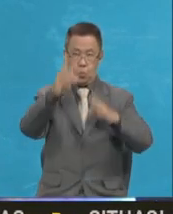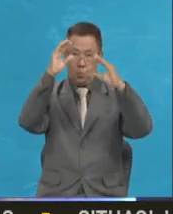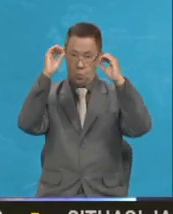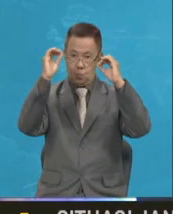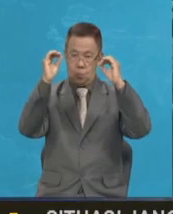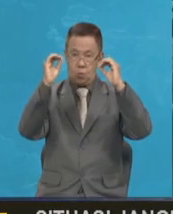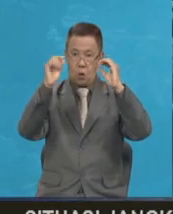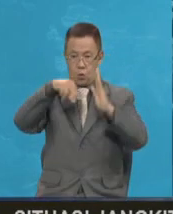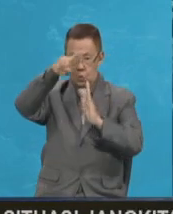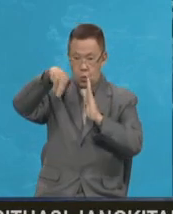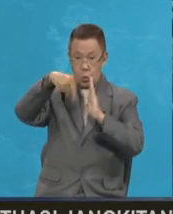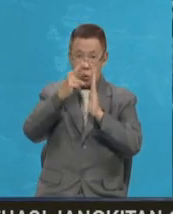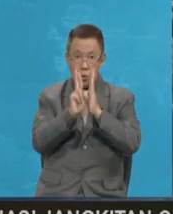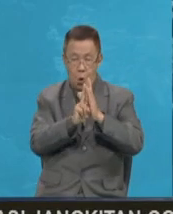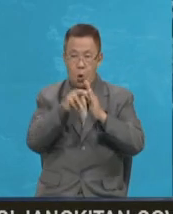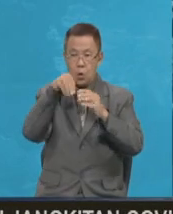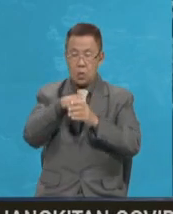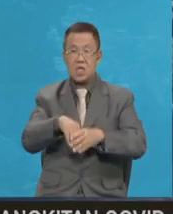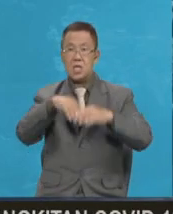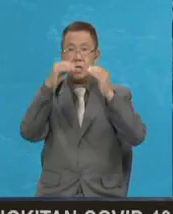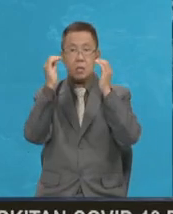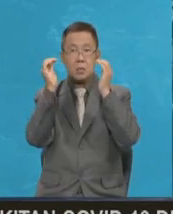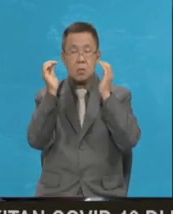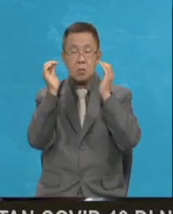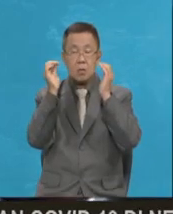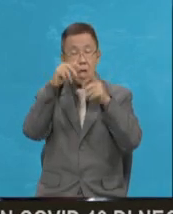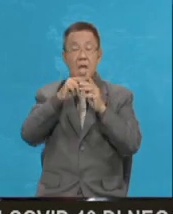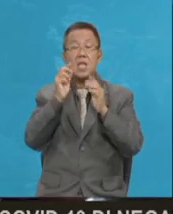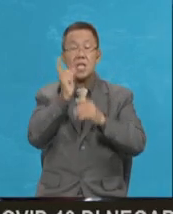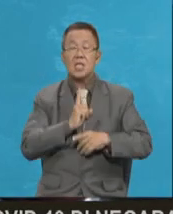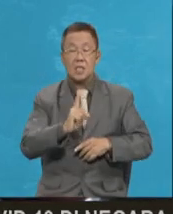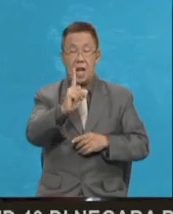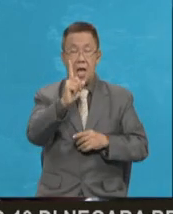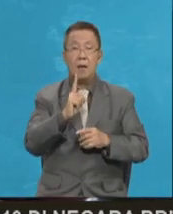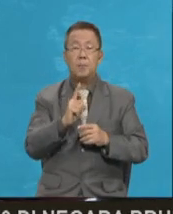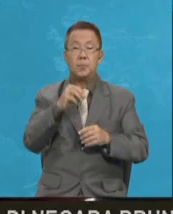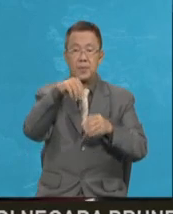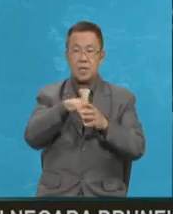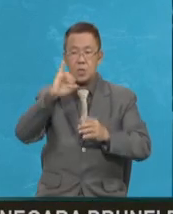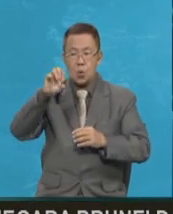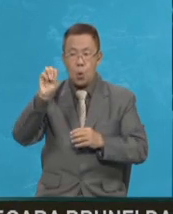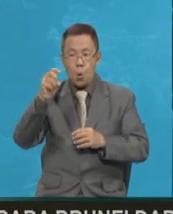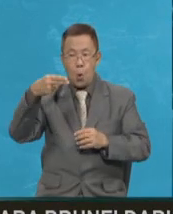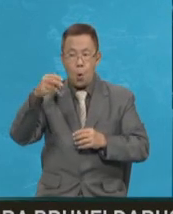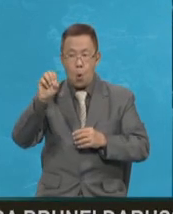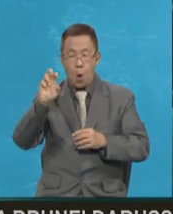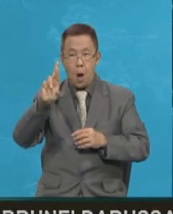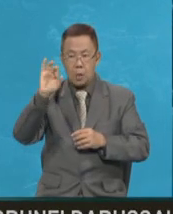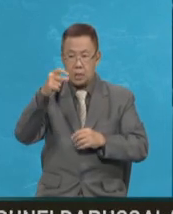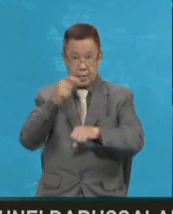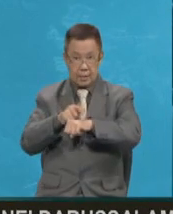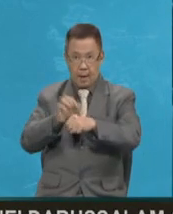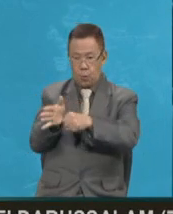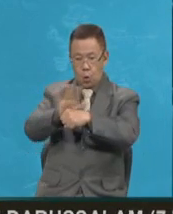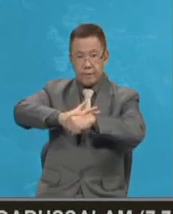peranan institusi agama dalam memelihara Manhaj ahli sunnah wal jama'ah di Johor semasa pandemic